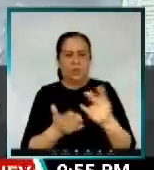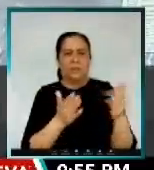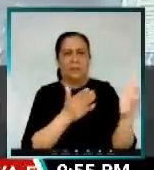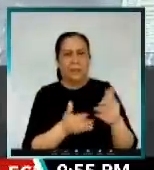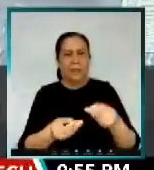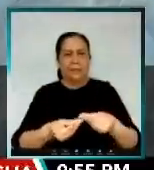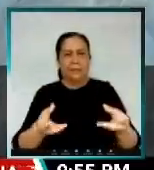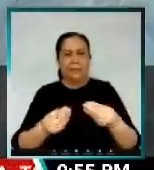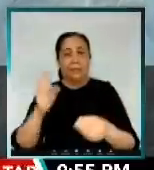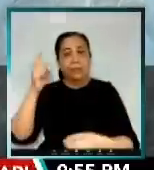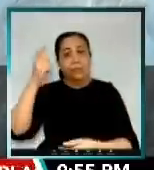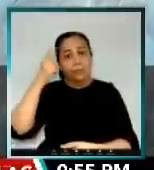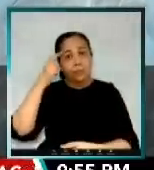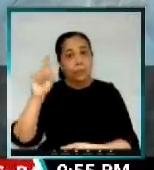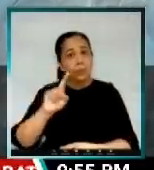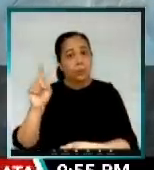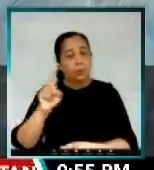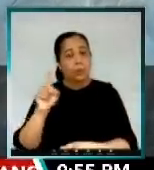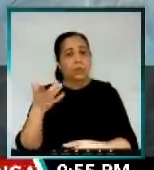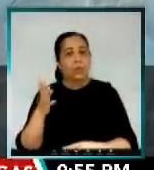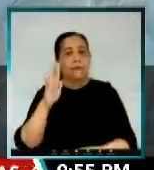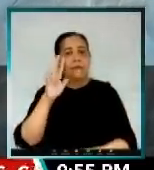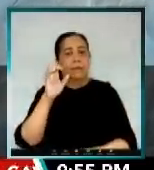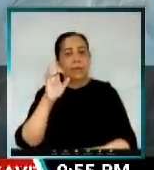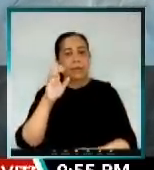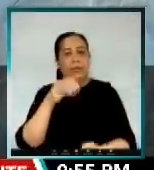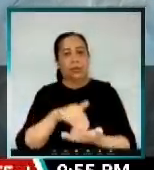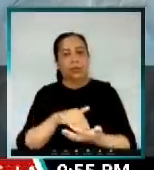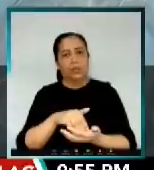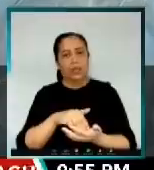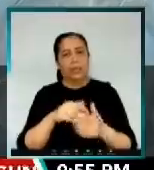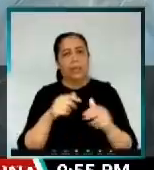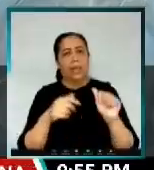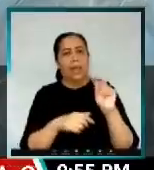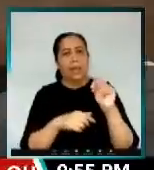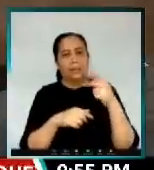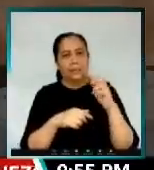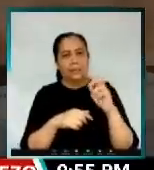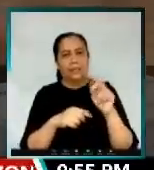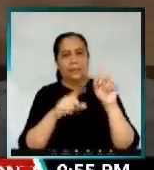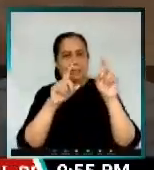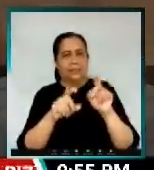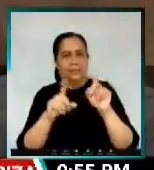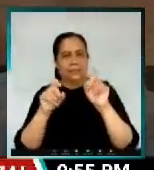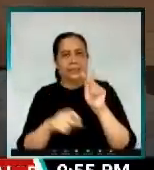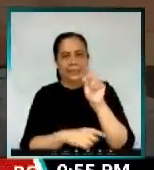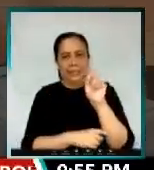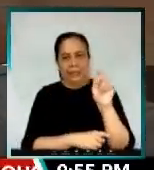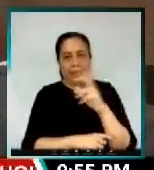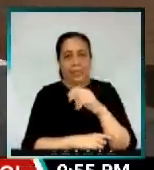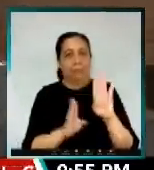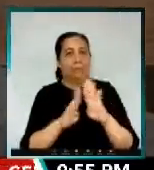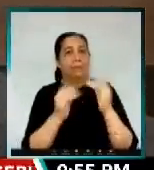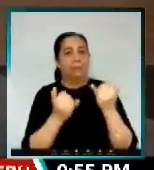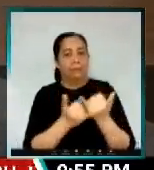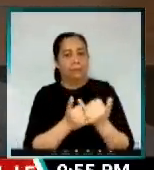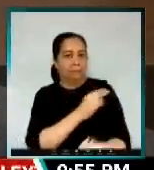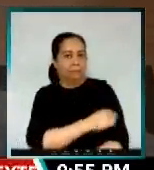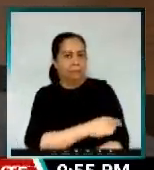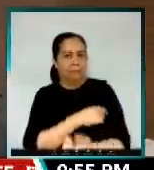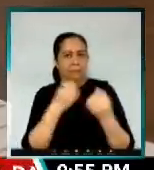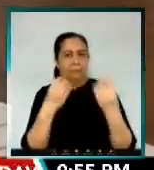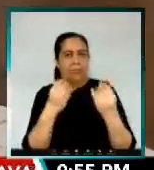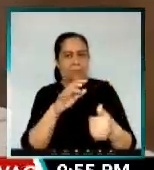gobyerno ang nasa 500,000 antigen test kits sa mga ospital at mga barangay na maraming kaso ng COVID.